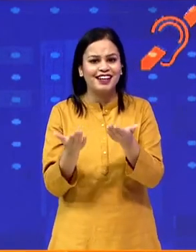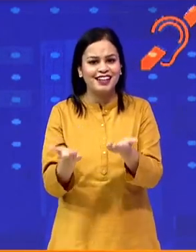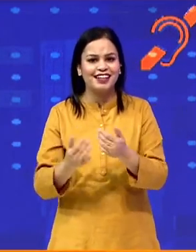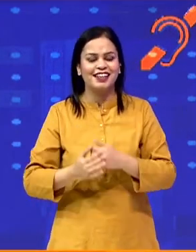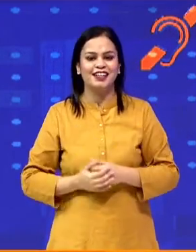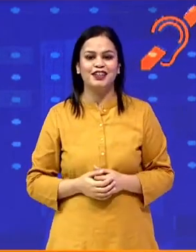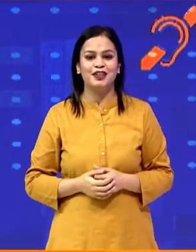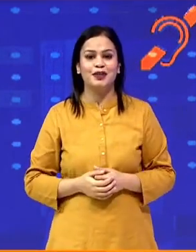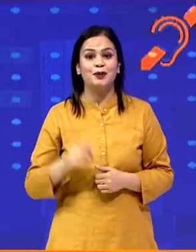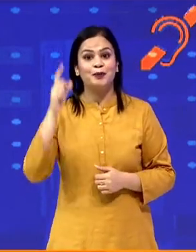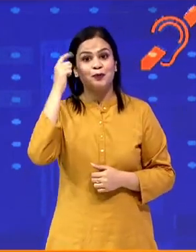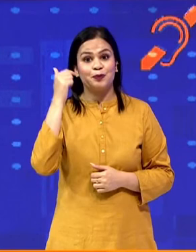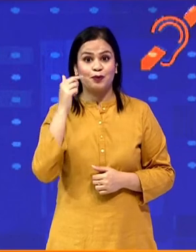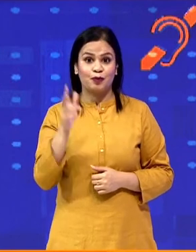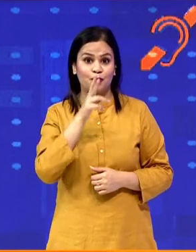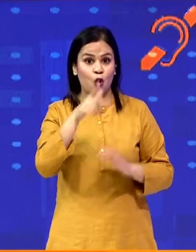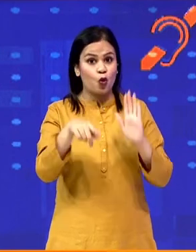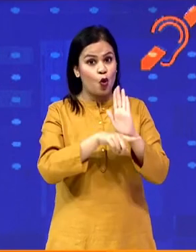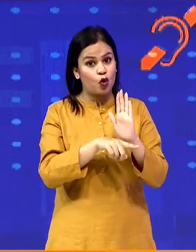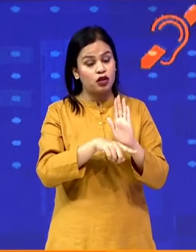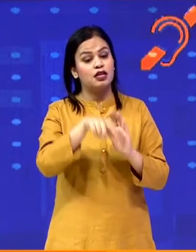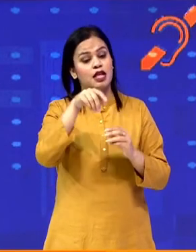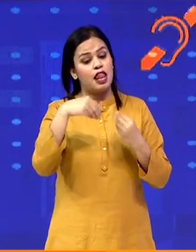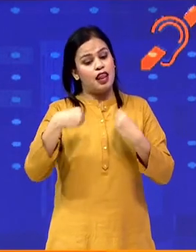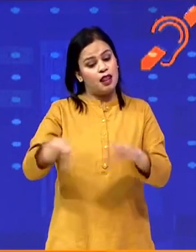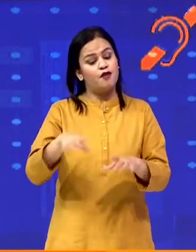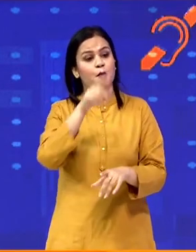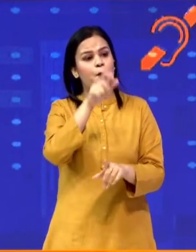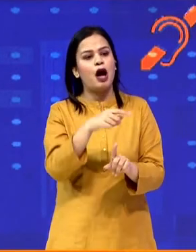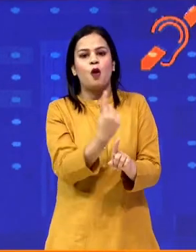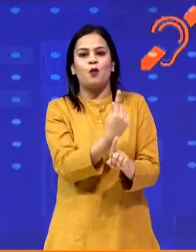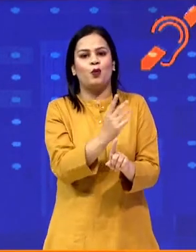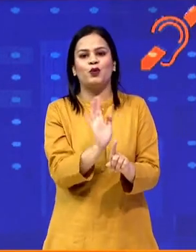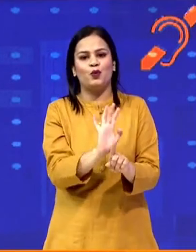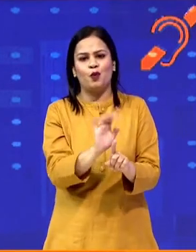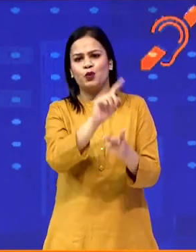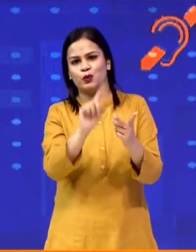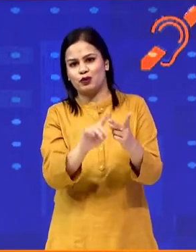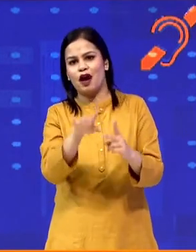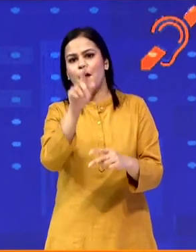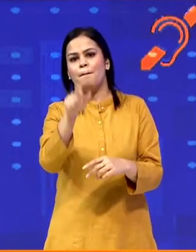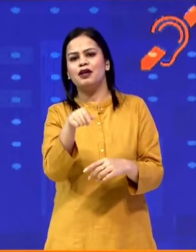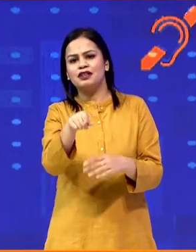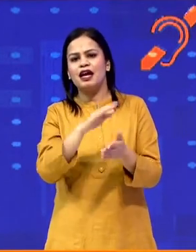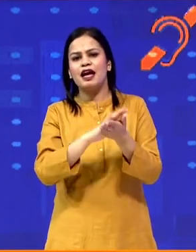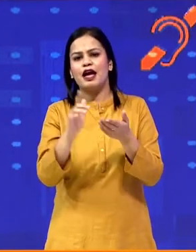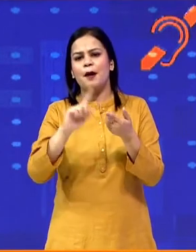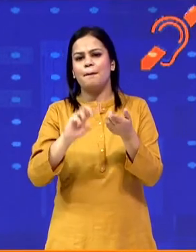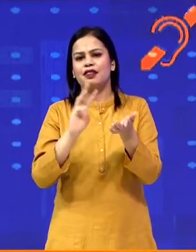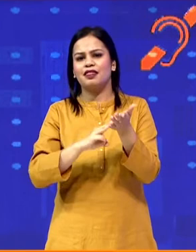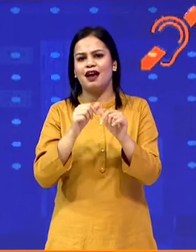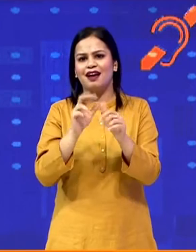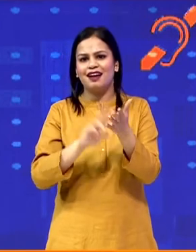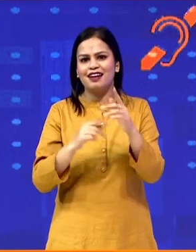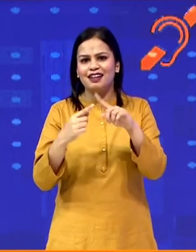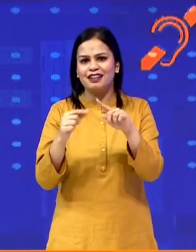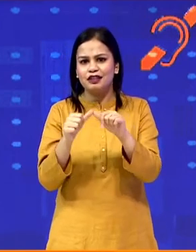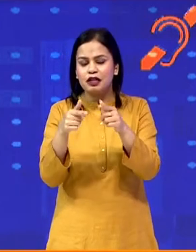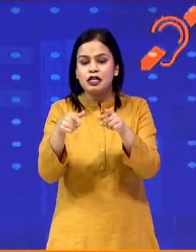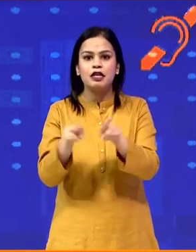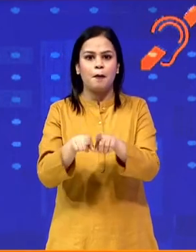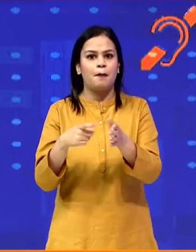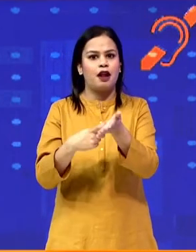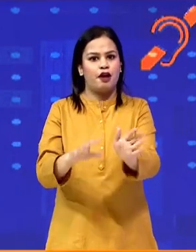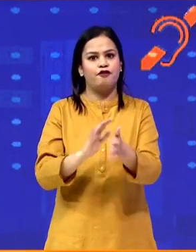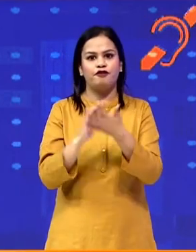कांग्रेस छोड़ने वाले आप अकेले नहीं है हिम्मत अब इस बार उन्होंने छोड़ उनका फायदा हुआ वह